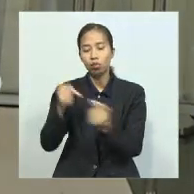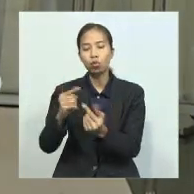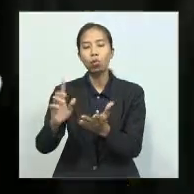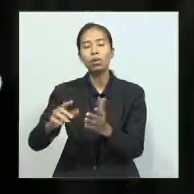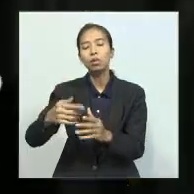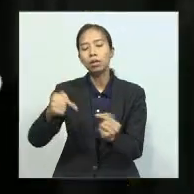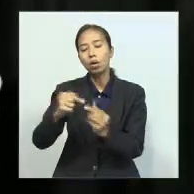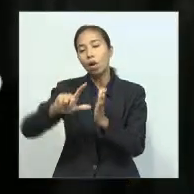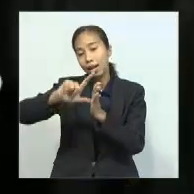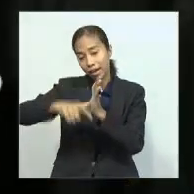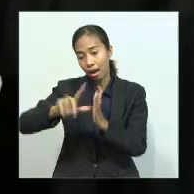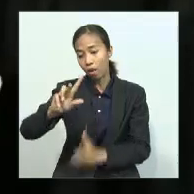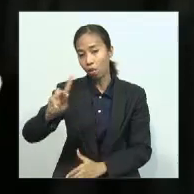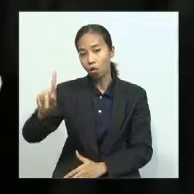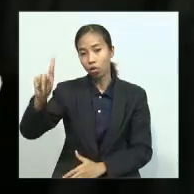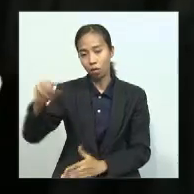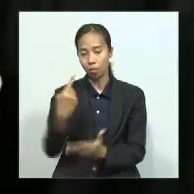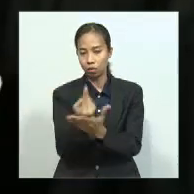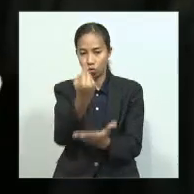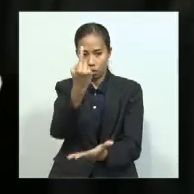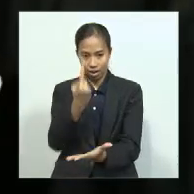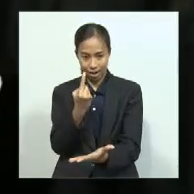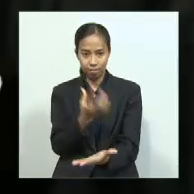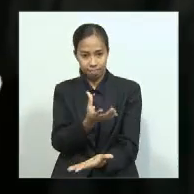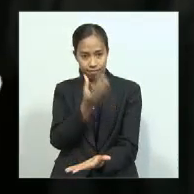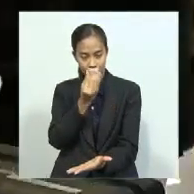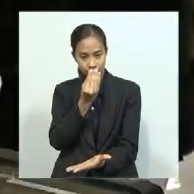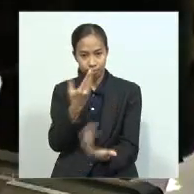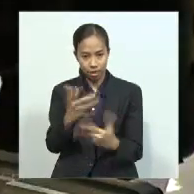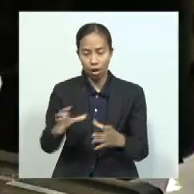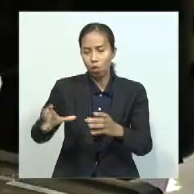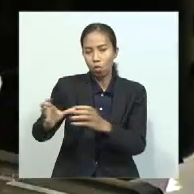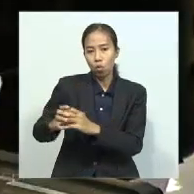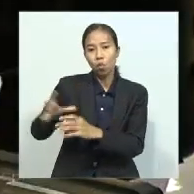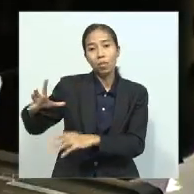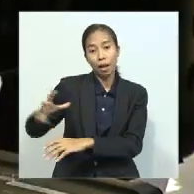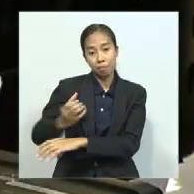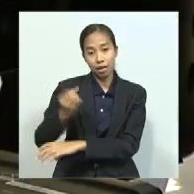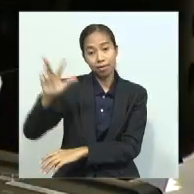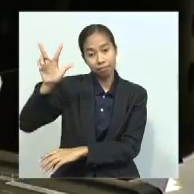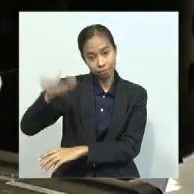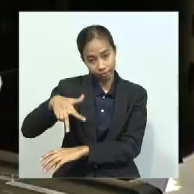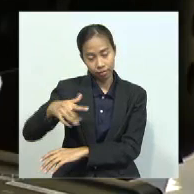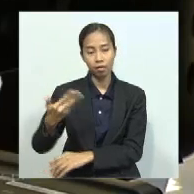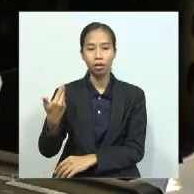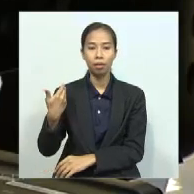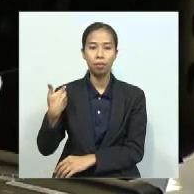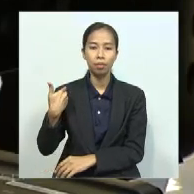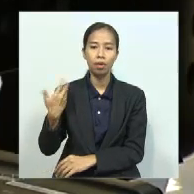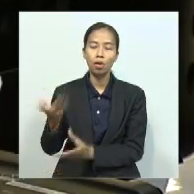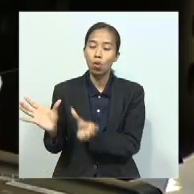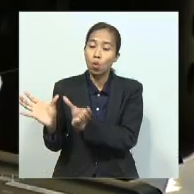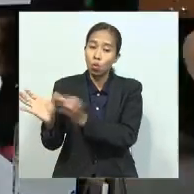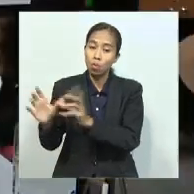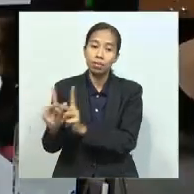ในฐานะนายทะเบียนพรรคการเมืองเป็นตัวแทนในการรับฟังขณะที่พรรคไทยรักษาชาติร้อยโทปรีชาพลพร้อมด้ว